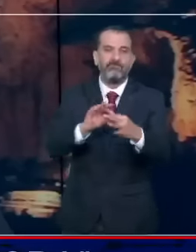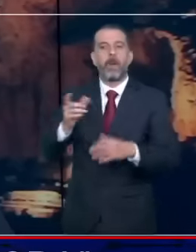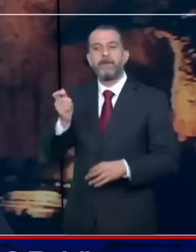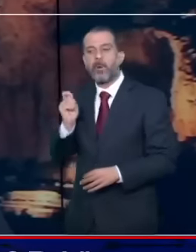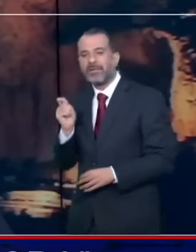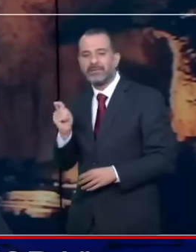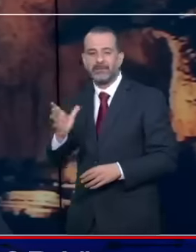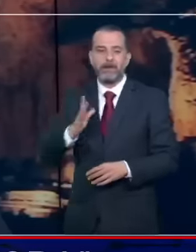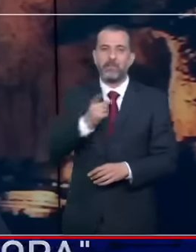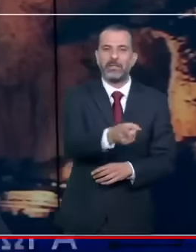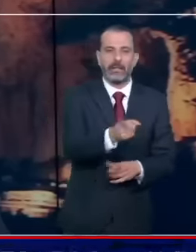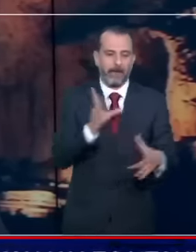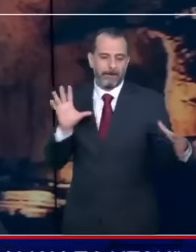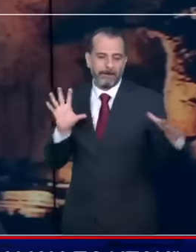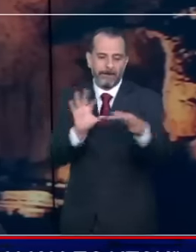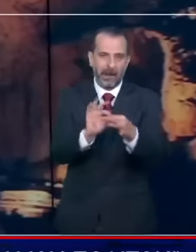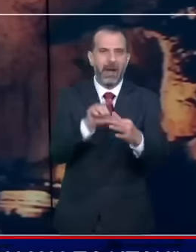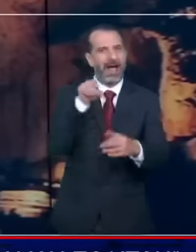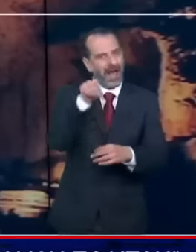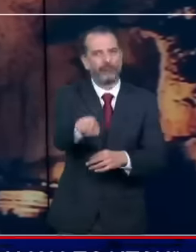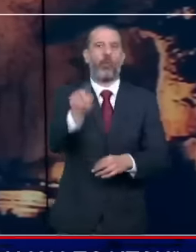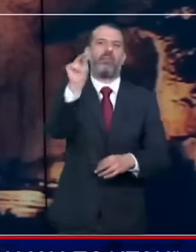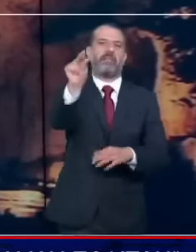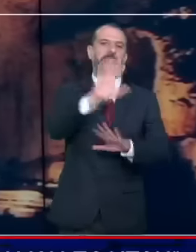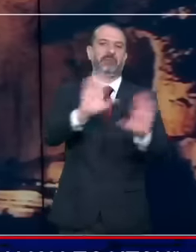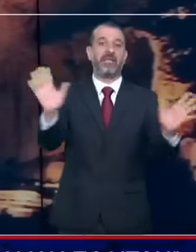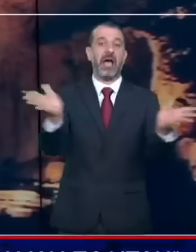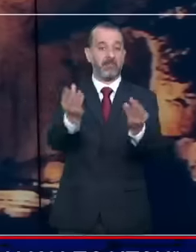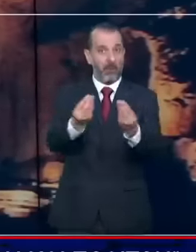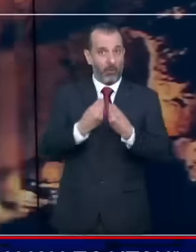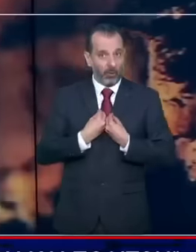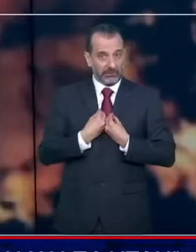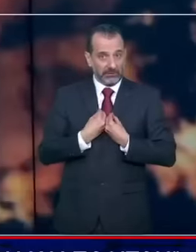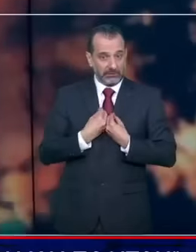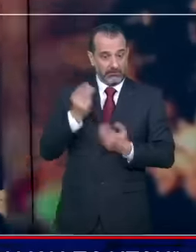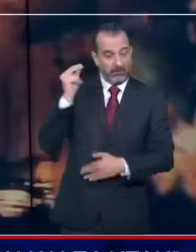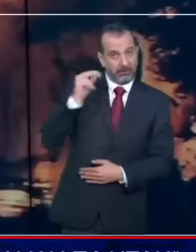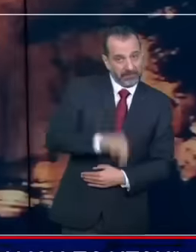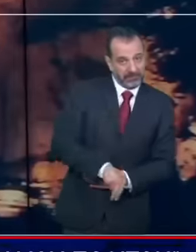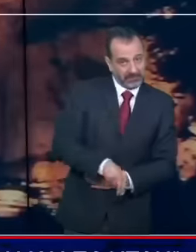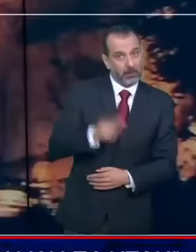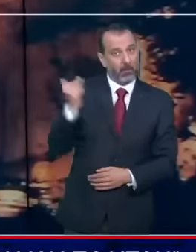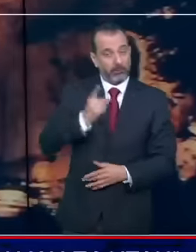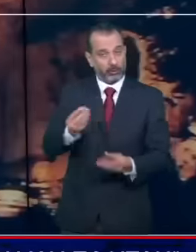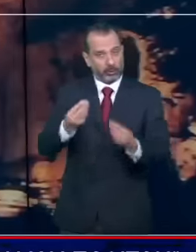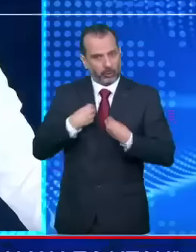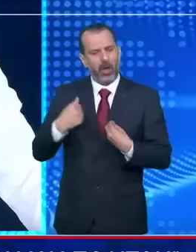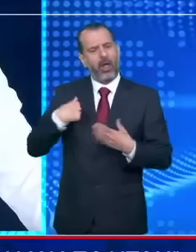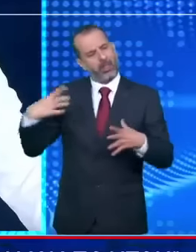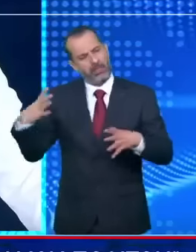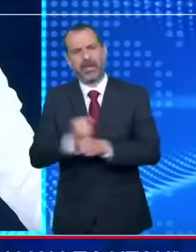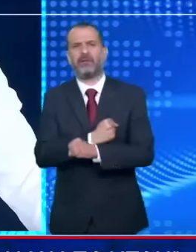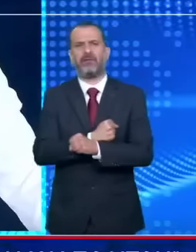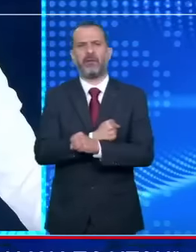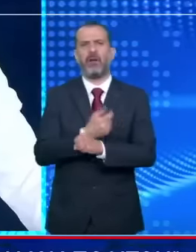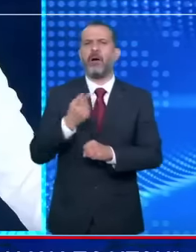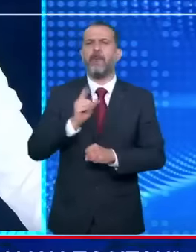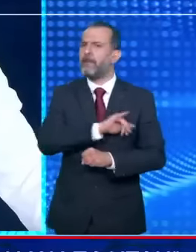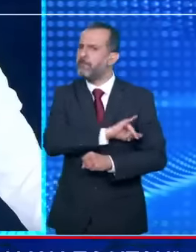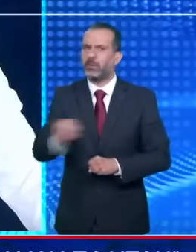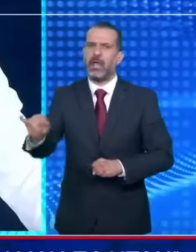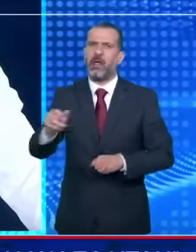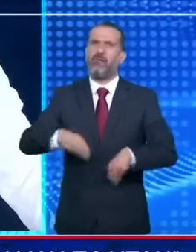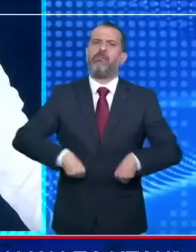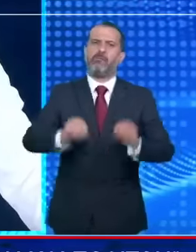και πολιτών. Και δεσμεύομαι ότι αν ο ελληνικός λαός μου δώσει την ευκαιρία, αυτό θα το πετύχουμε και δεν θα τον προδώσω